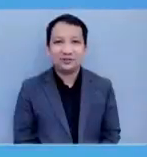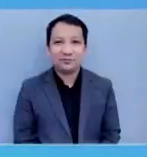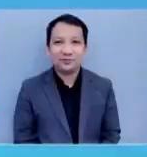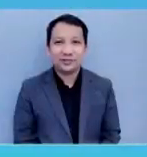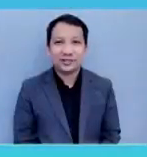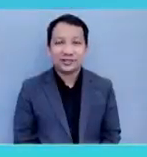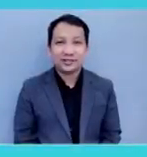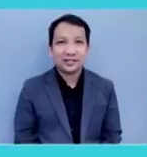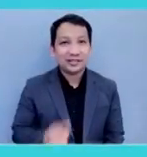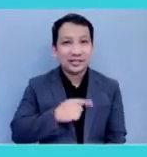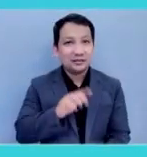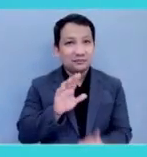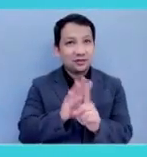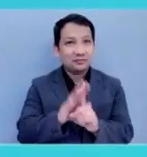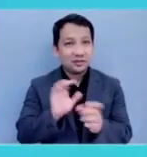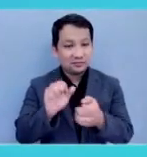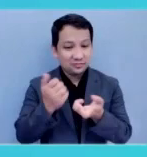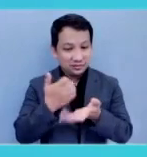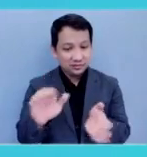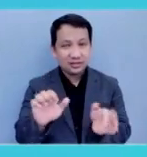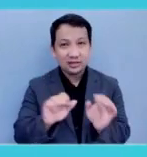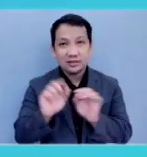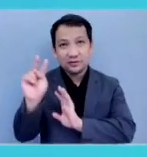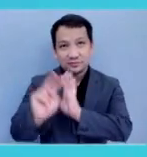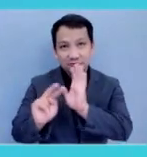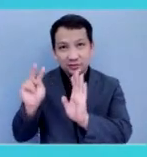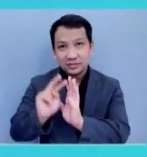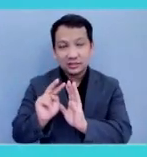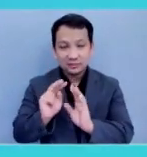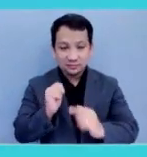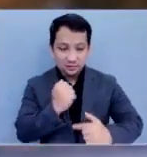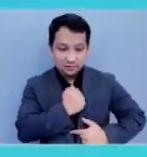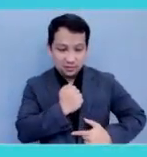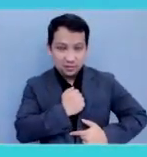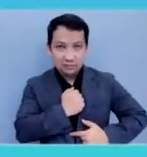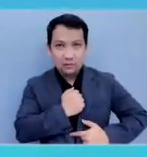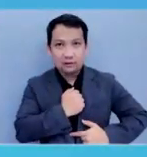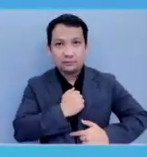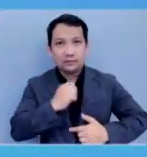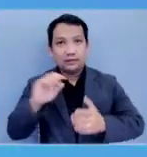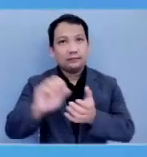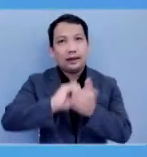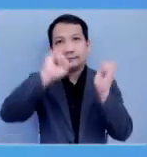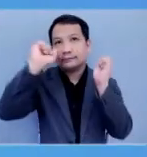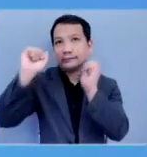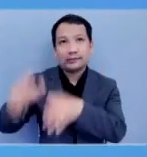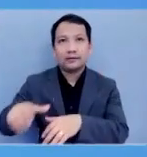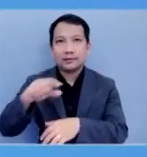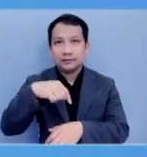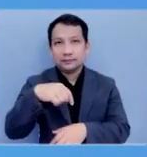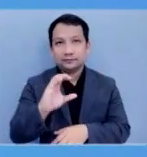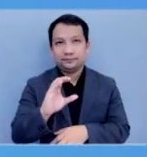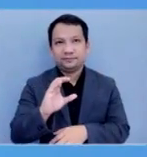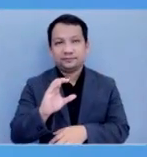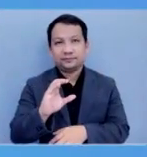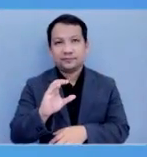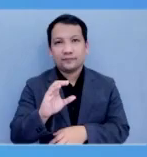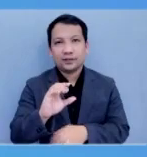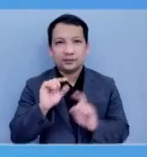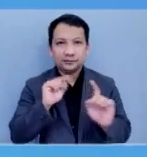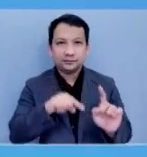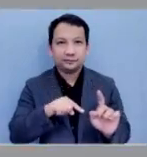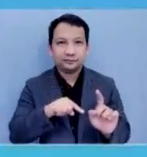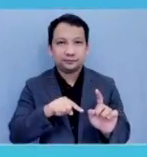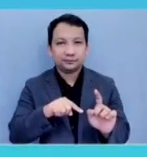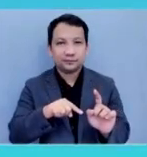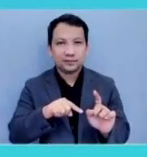kamakailan naging viral sa social media ang video ng isang security guard na nagmalupit sa isang aso sa Quezon City. Walang buhay na natagpuan ng isang